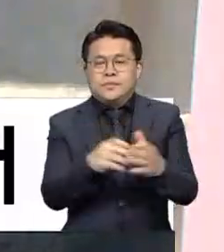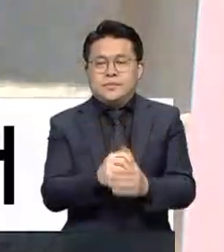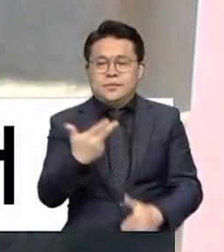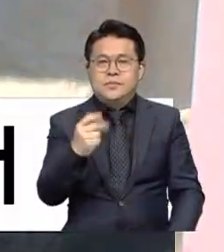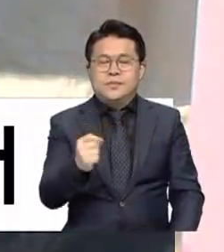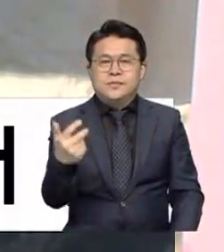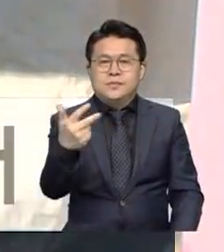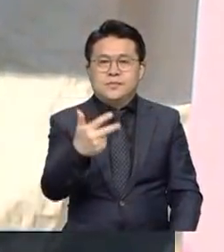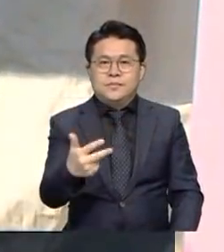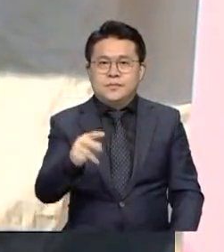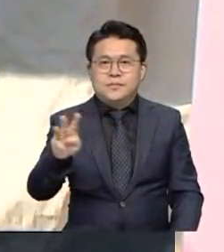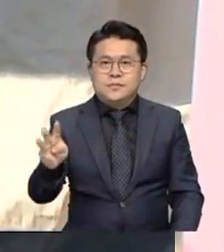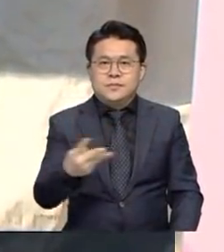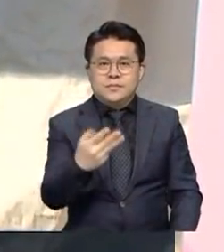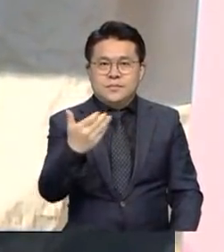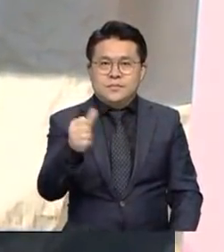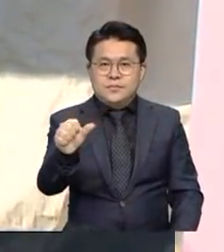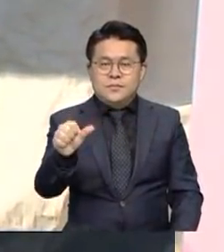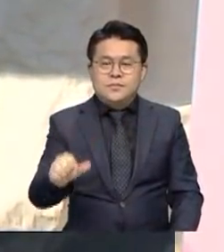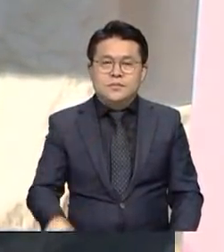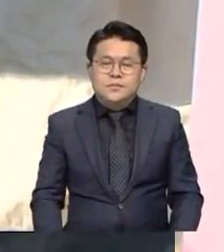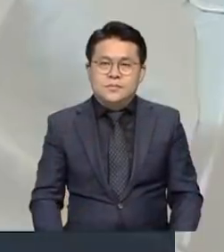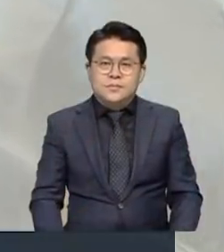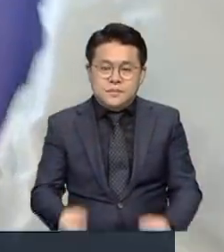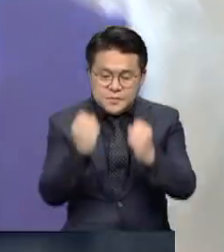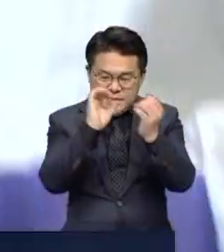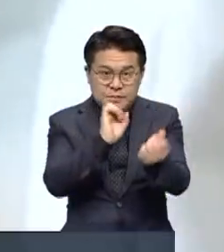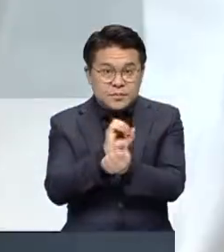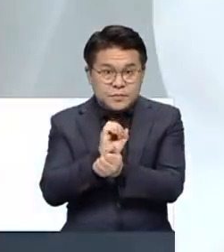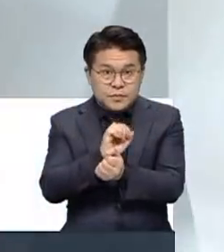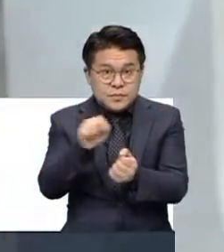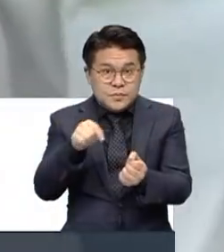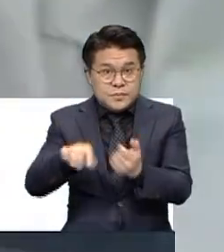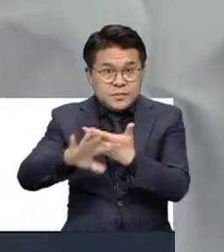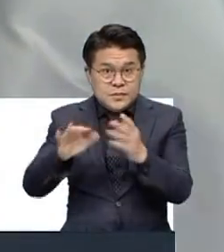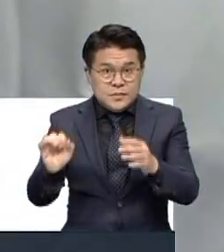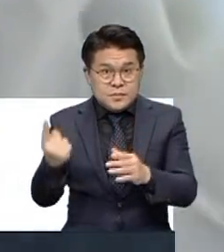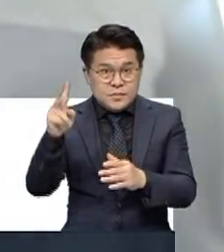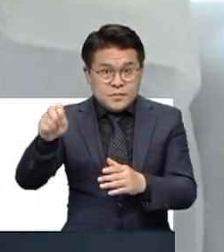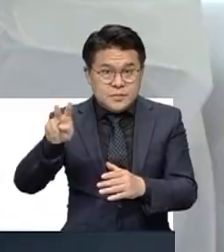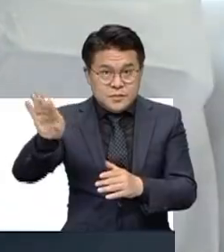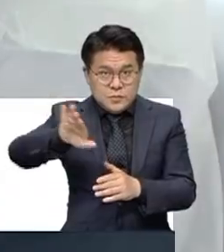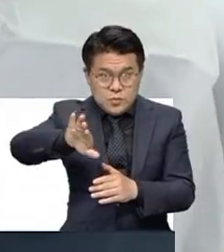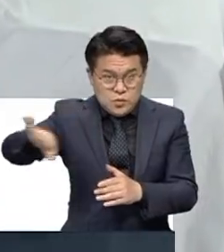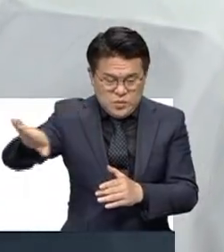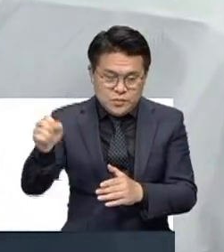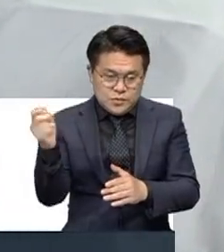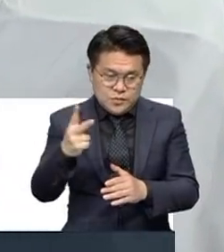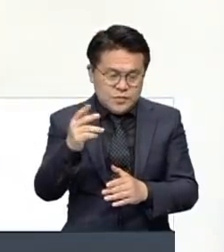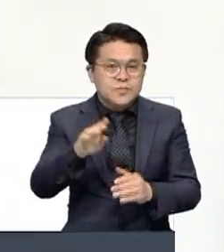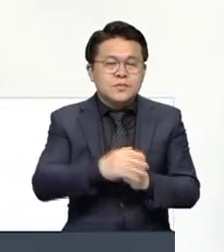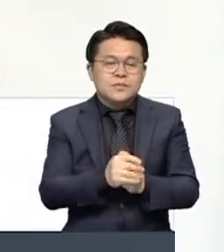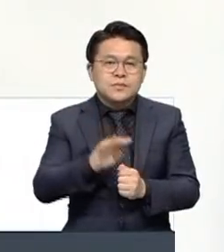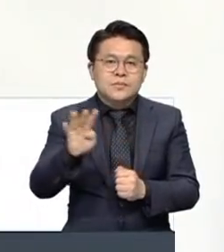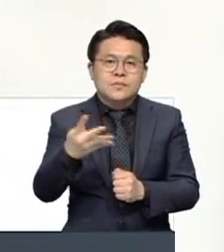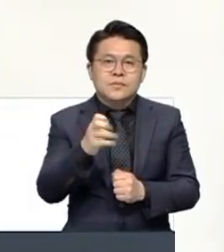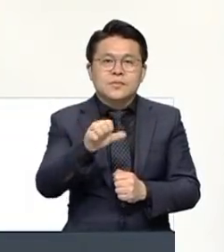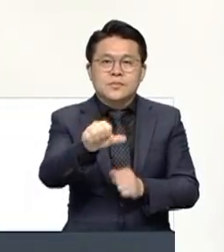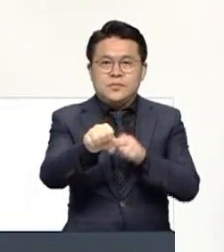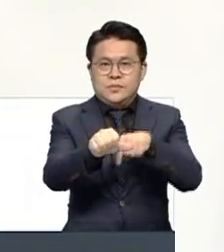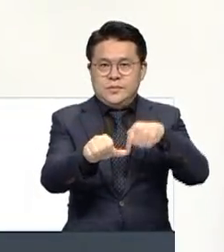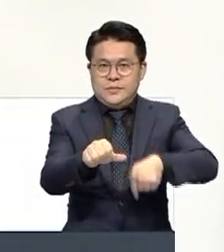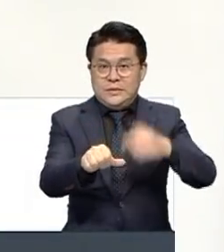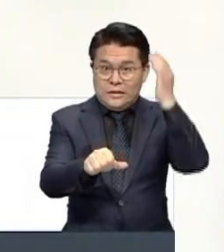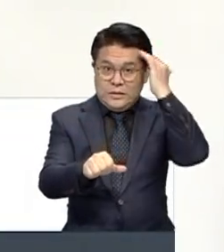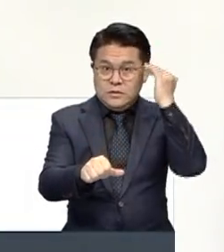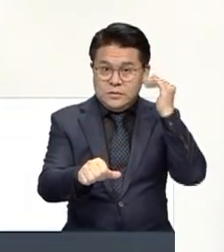7만 7,395명입니다. 신규 확진자 가운데 해외 유입 24명을 제외한 445명이